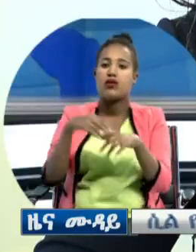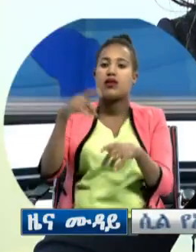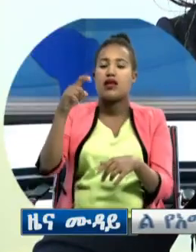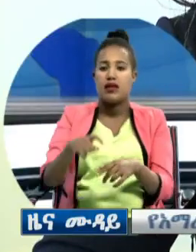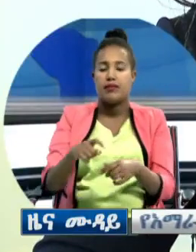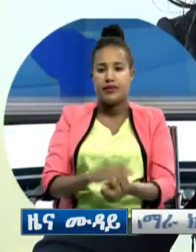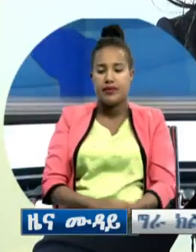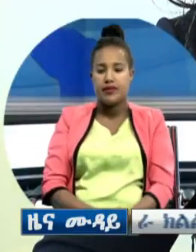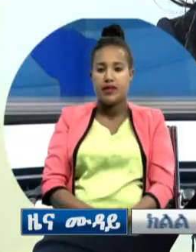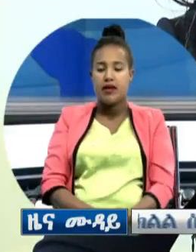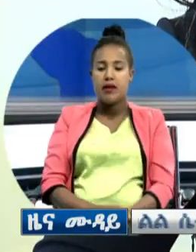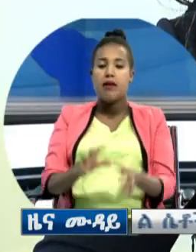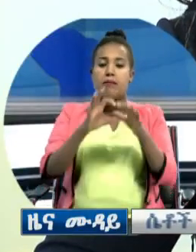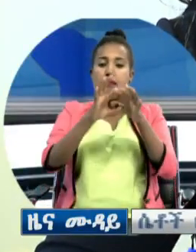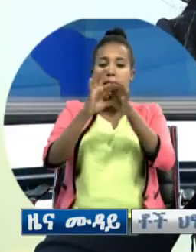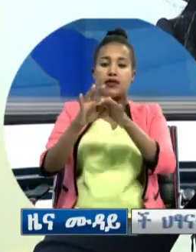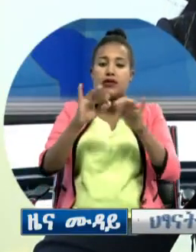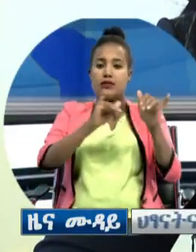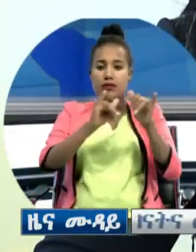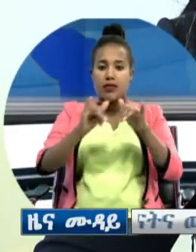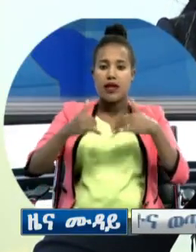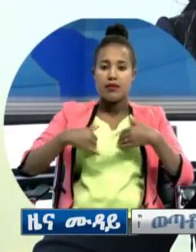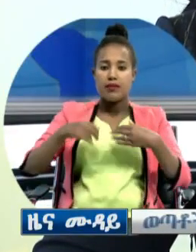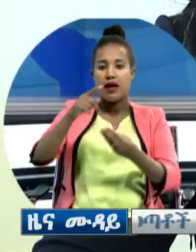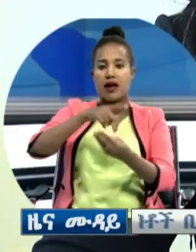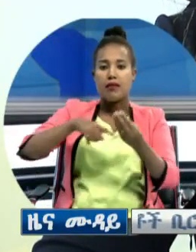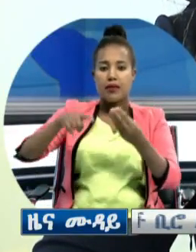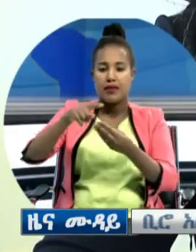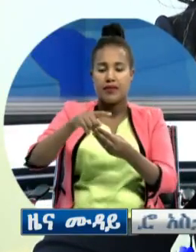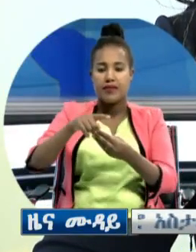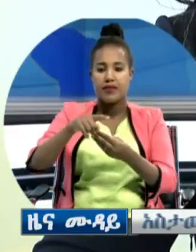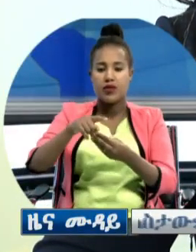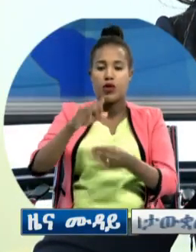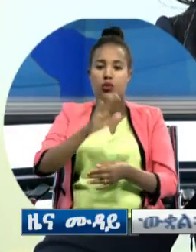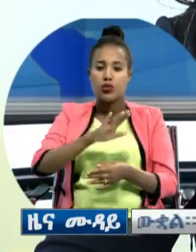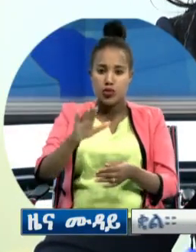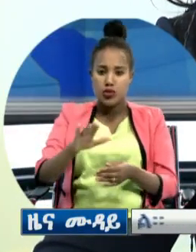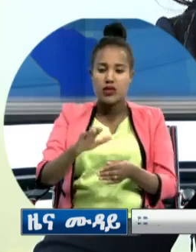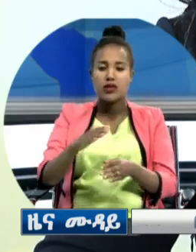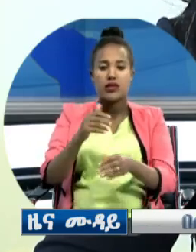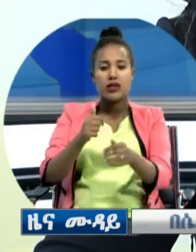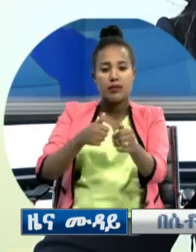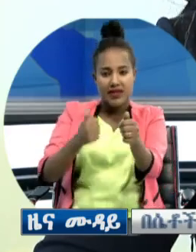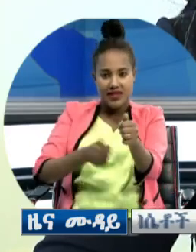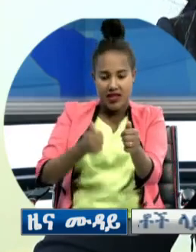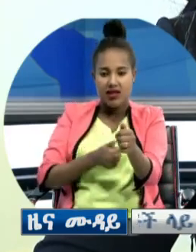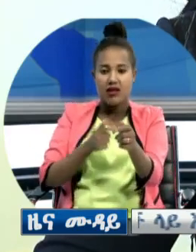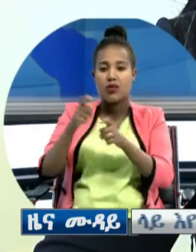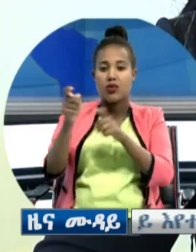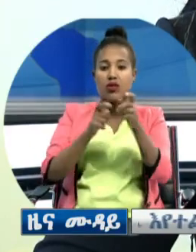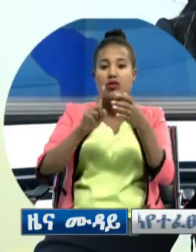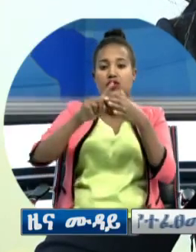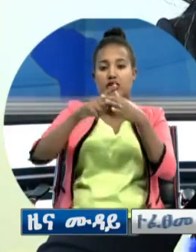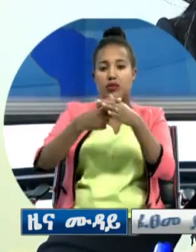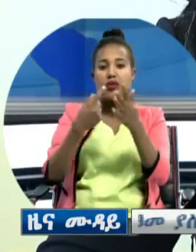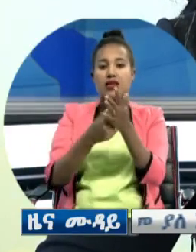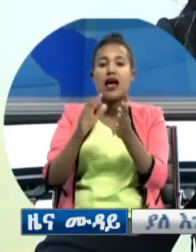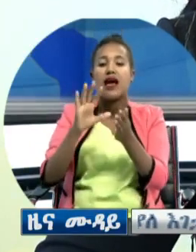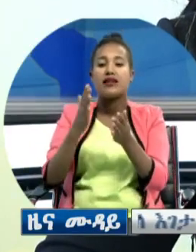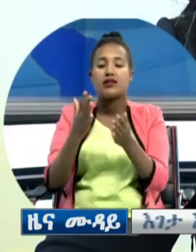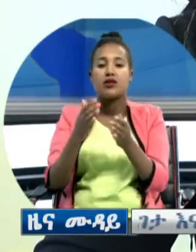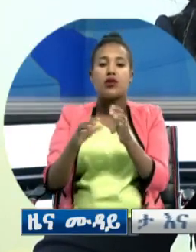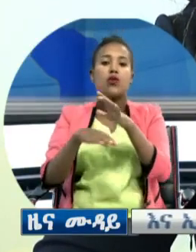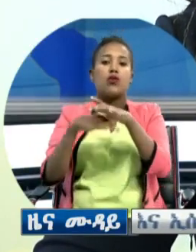አለብን። ማህበረሰቡም ደግሞ በያለበት አካባቢ ልጆቹን ከመከታተል ከመቆጣጠር ጀምሮ እንዲህ አይነት ወጣ ያለ